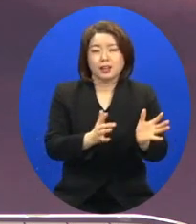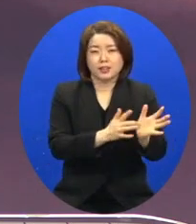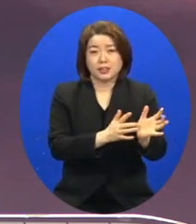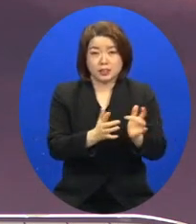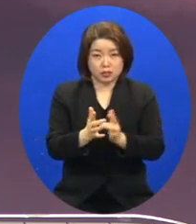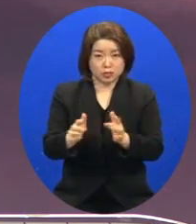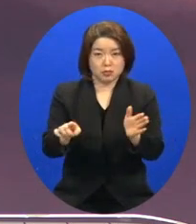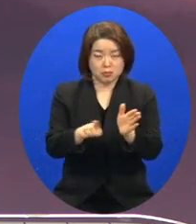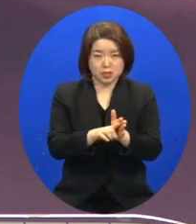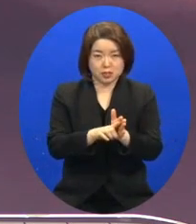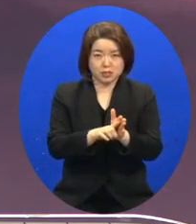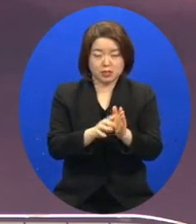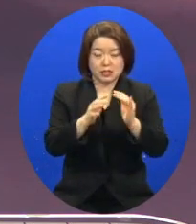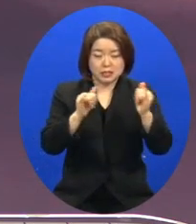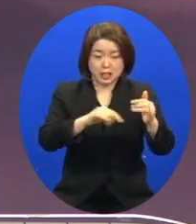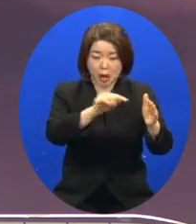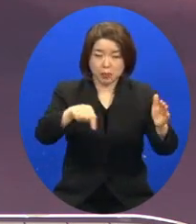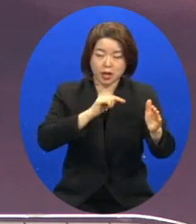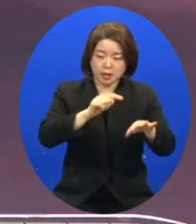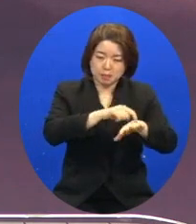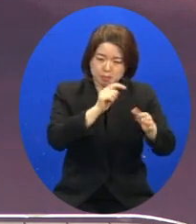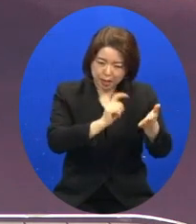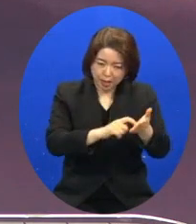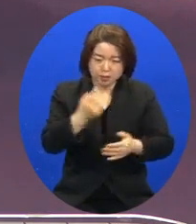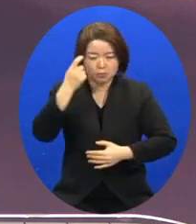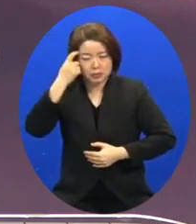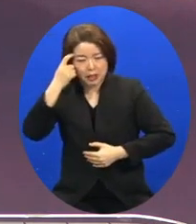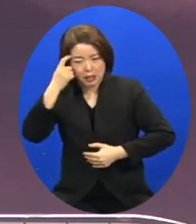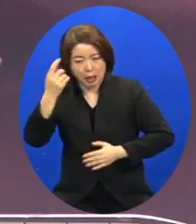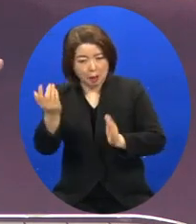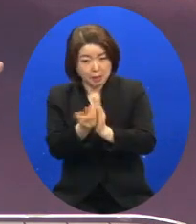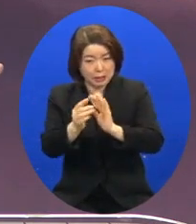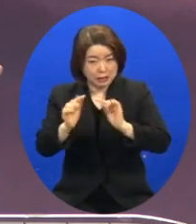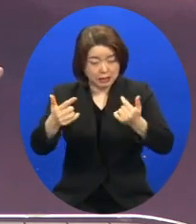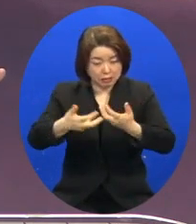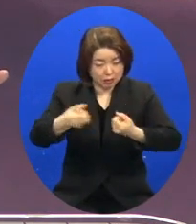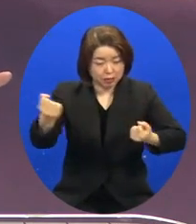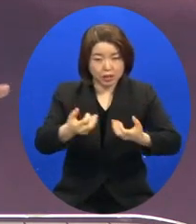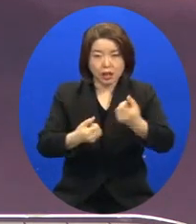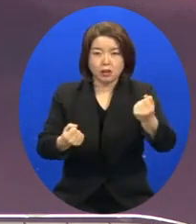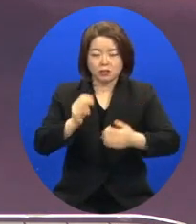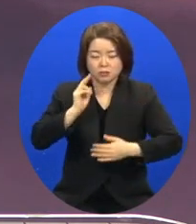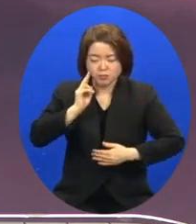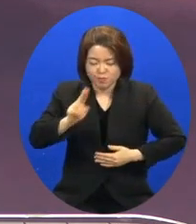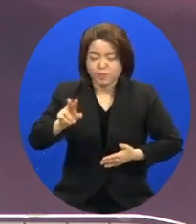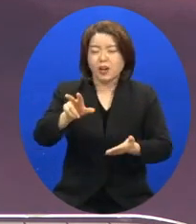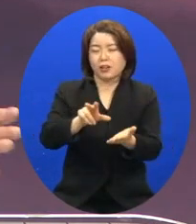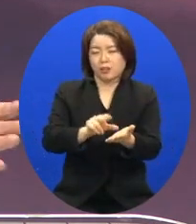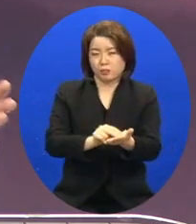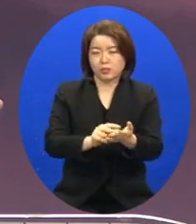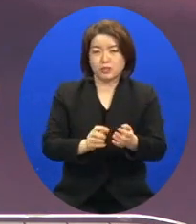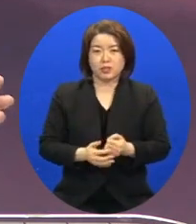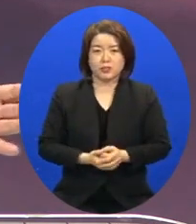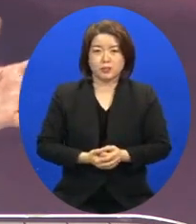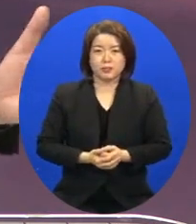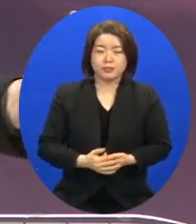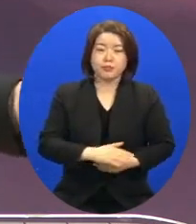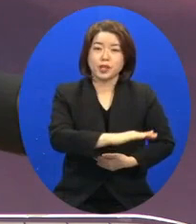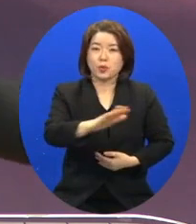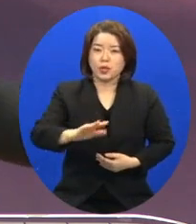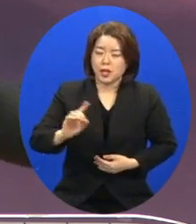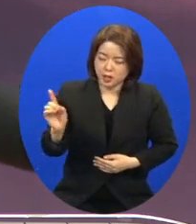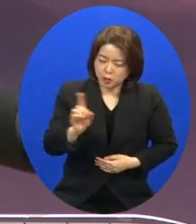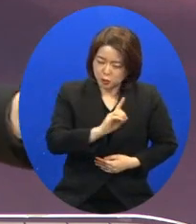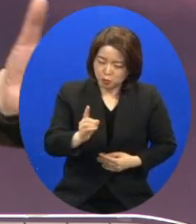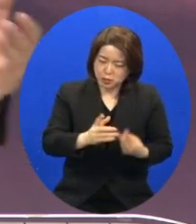사이에 서로 마음과 생각이 안 맞고 갈라지는 것은 심각한 문제인 거예요. 우리가 도무지 하나가 될 수 없는